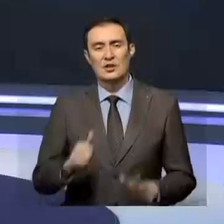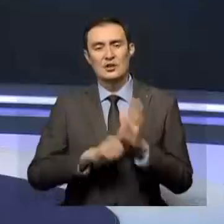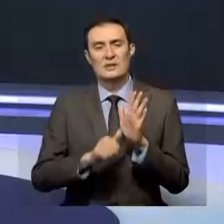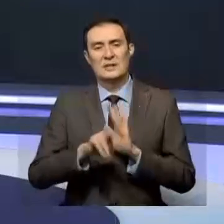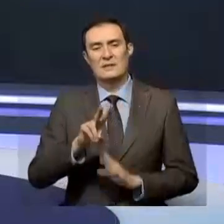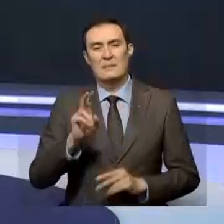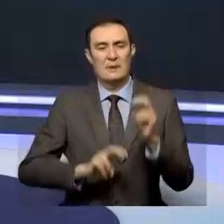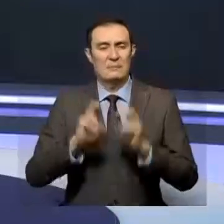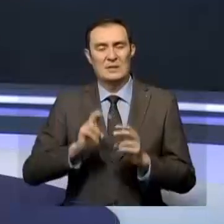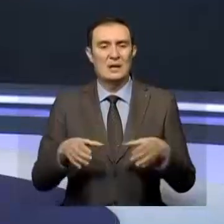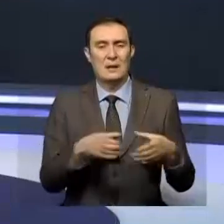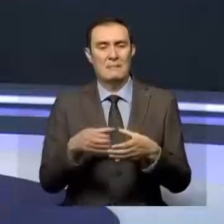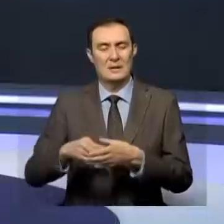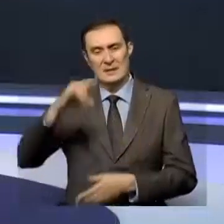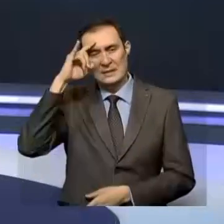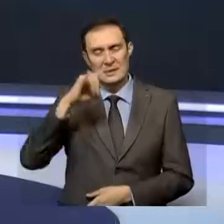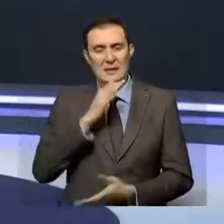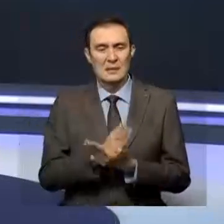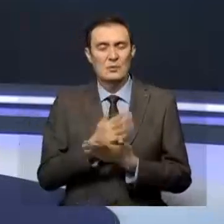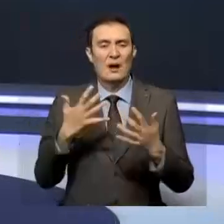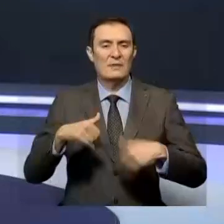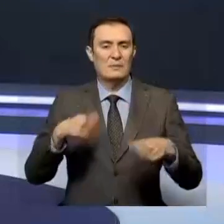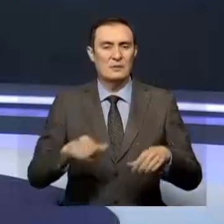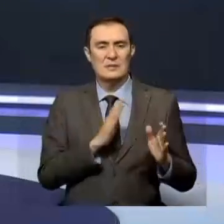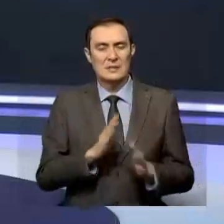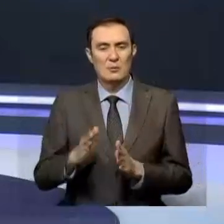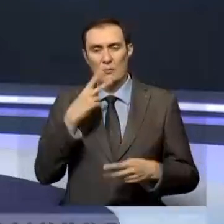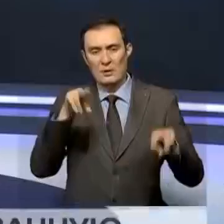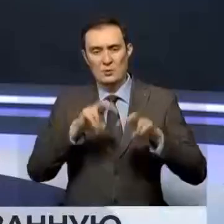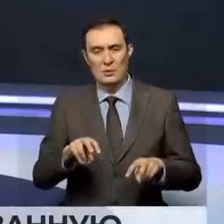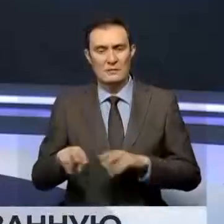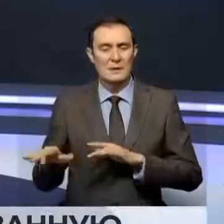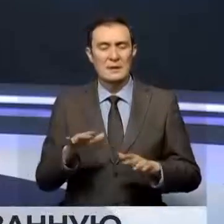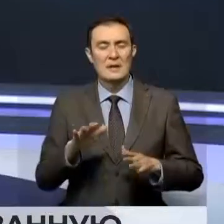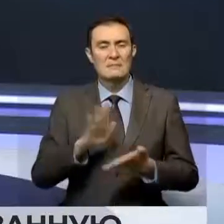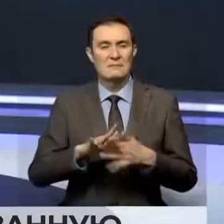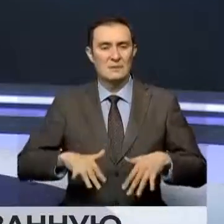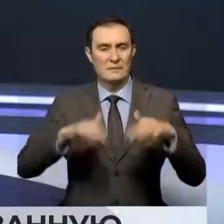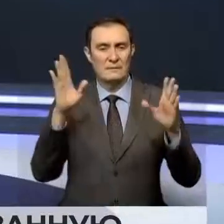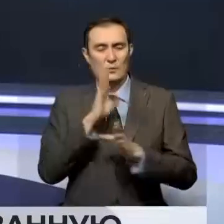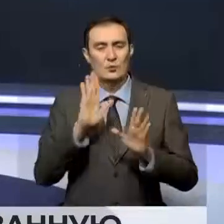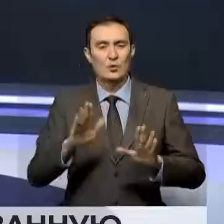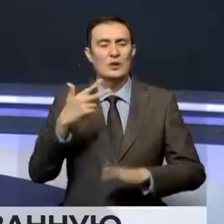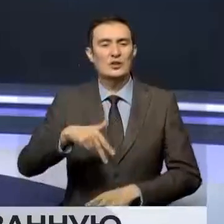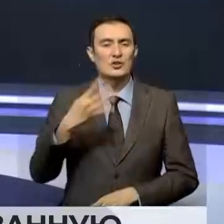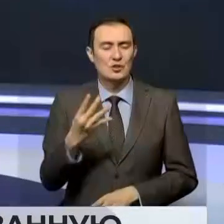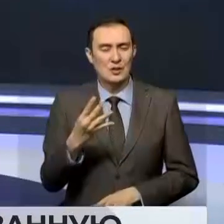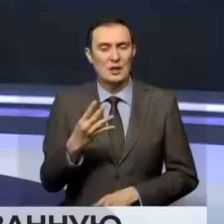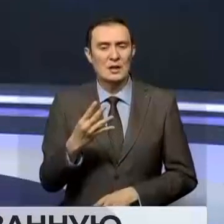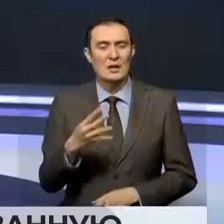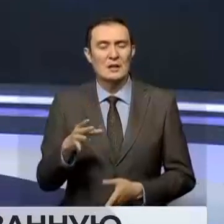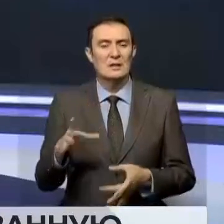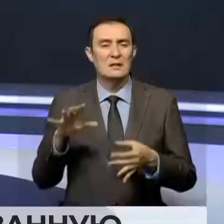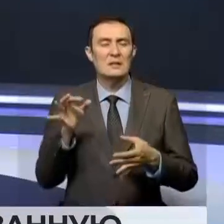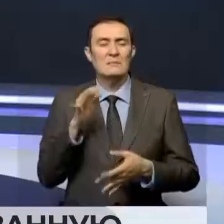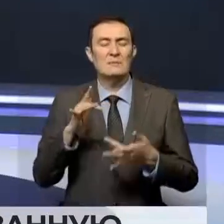62 промышленных предприятия Казахстана имеют автоматизированную систему мониторинга миссий в окружающую среду но только 34 из них подключены